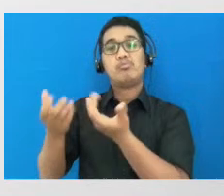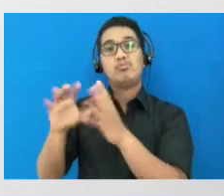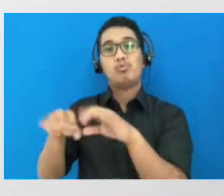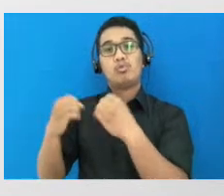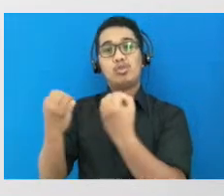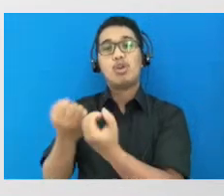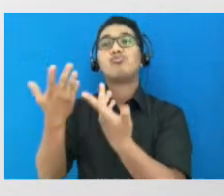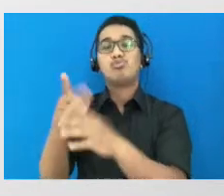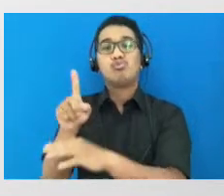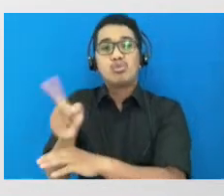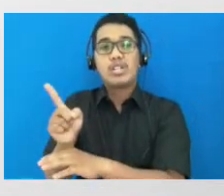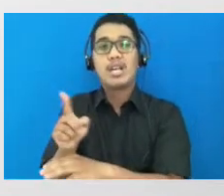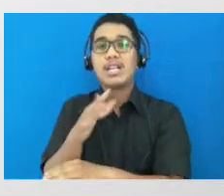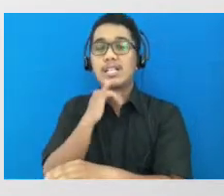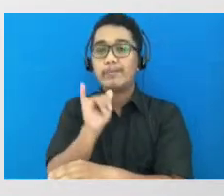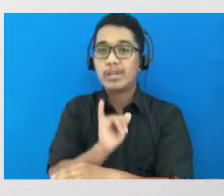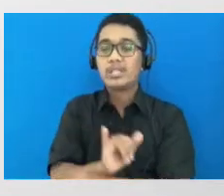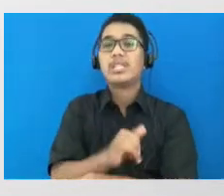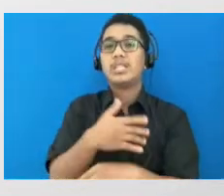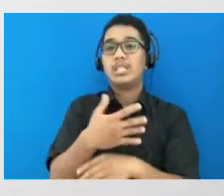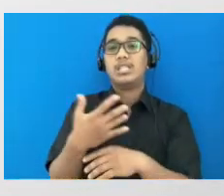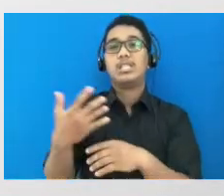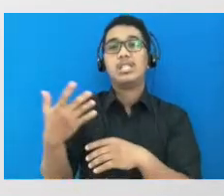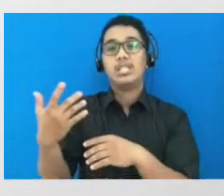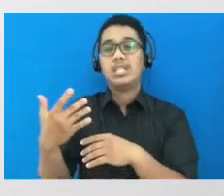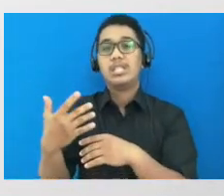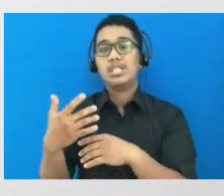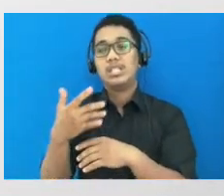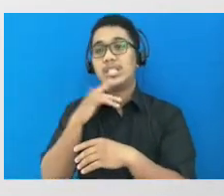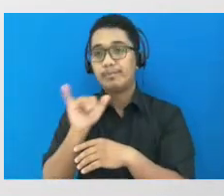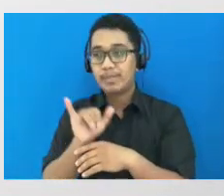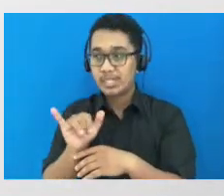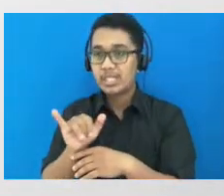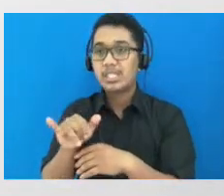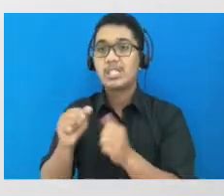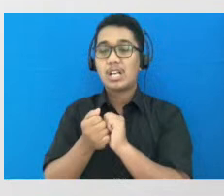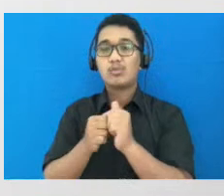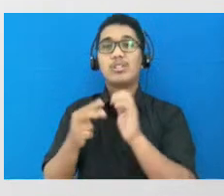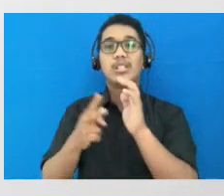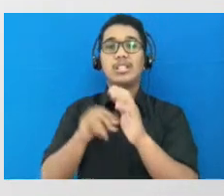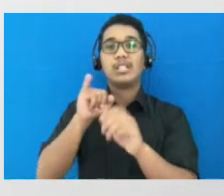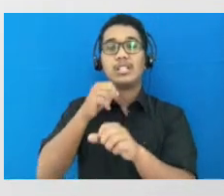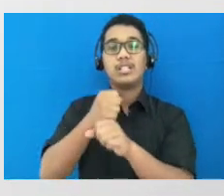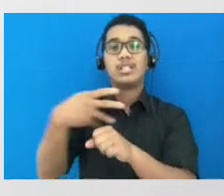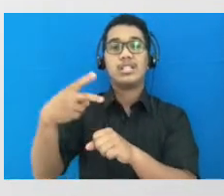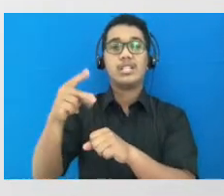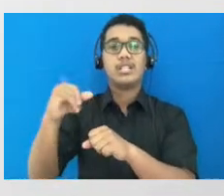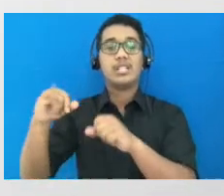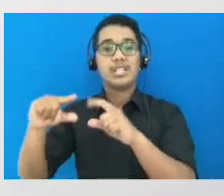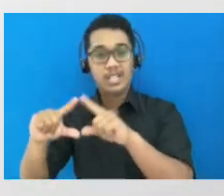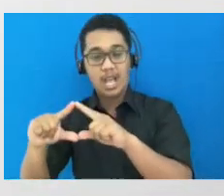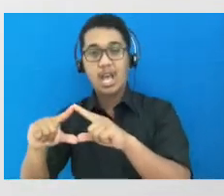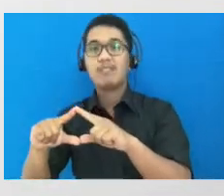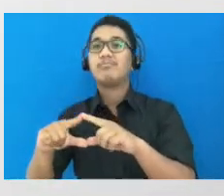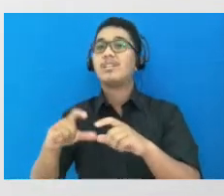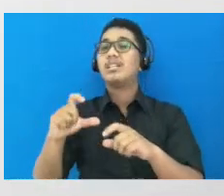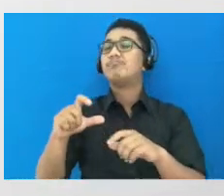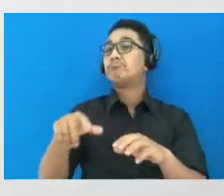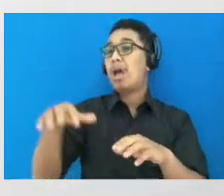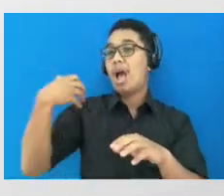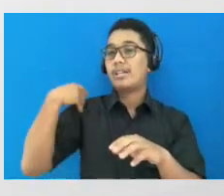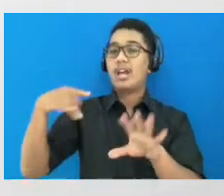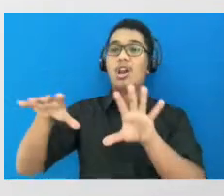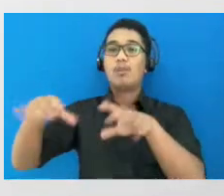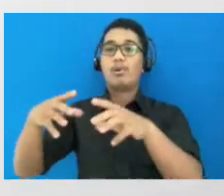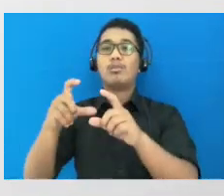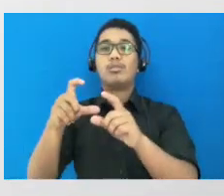kelompok serupa di negara yang utamanya yang besar di Nigeria, yang kita kenal Nigerian scammer. Nah, di Indonesia dalam